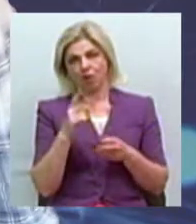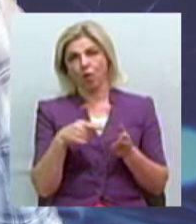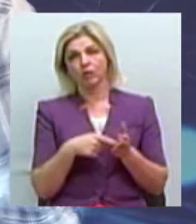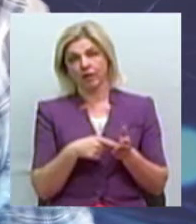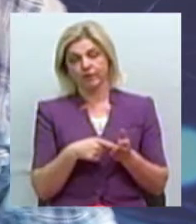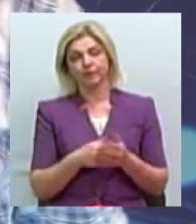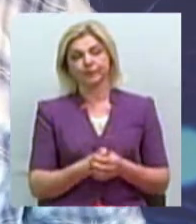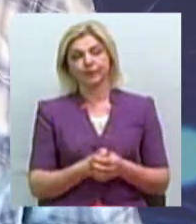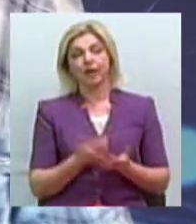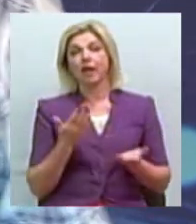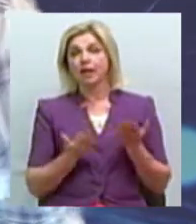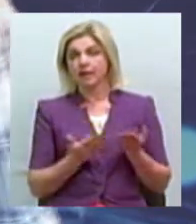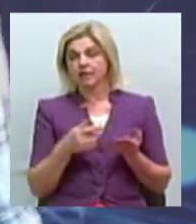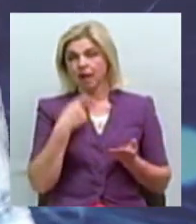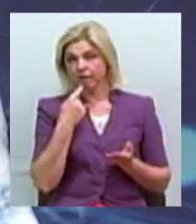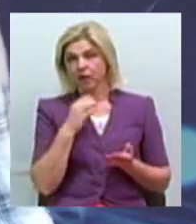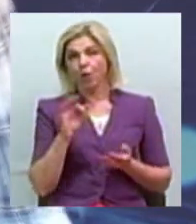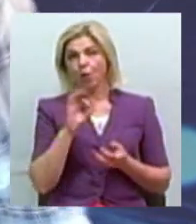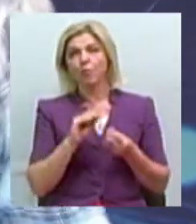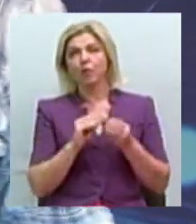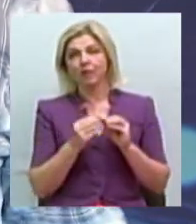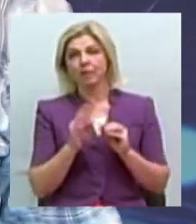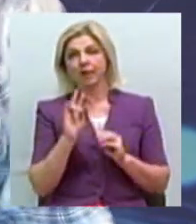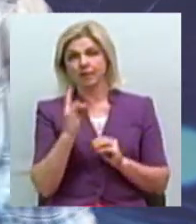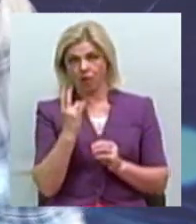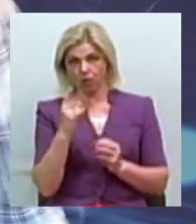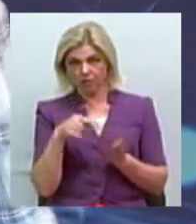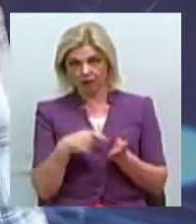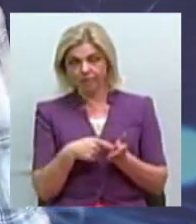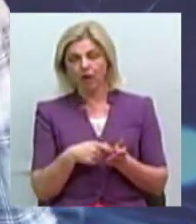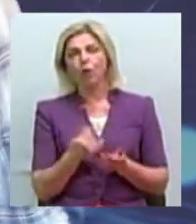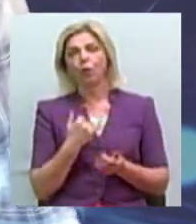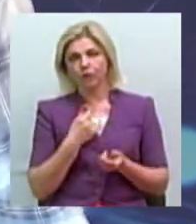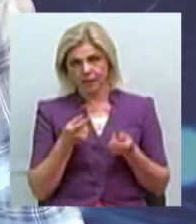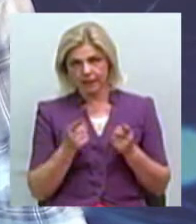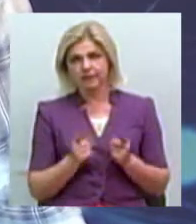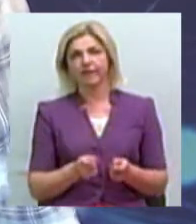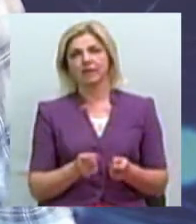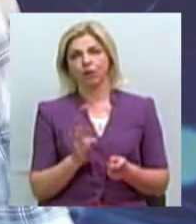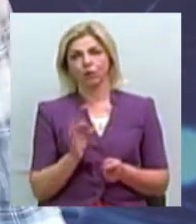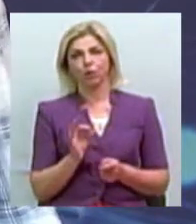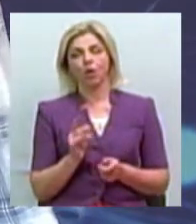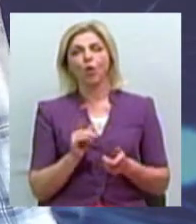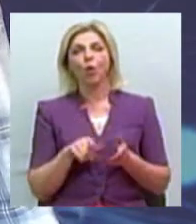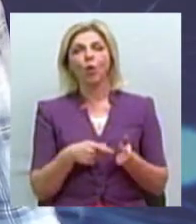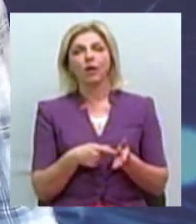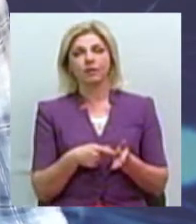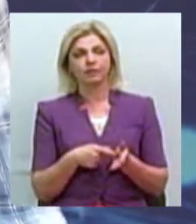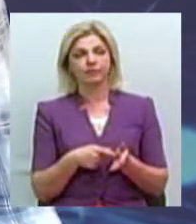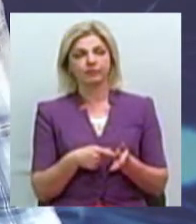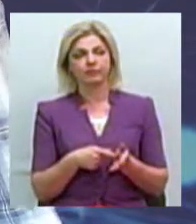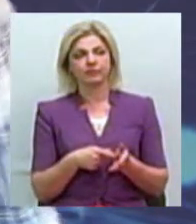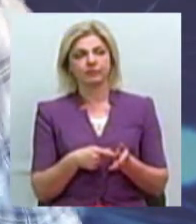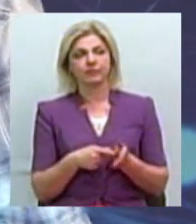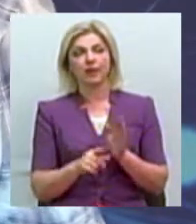если говорить о проблемах Николаева, то у нас действительно, значит, город